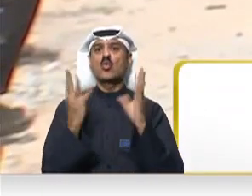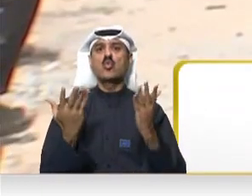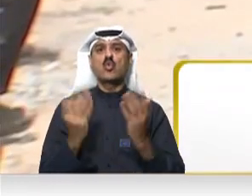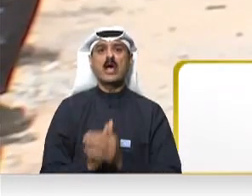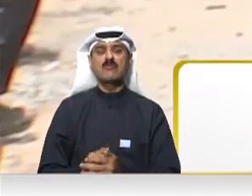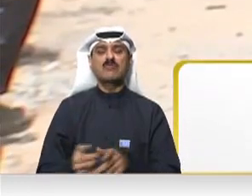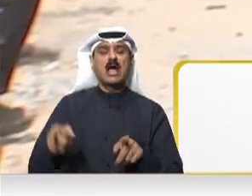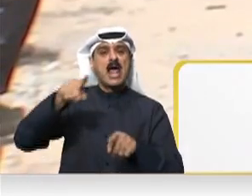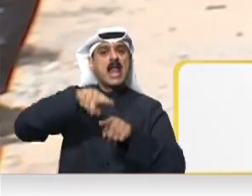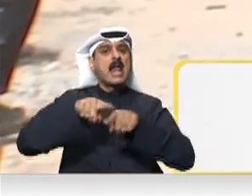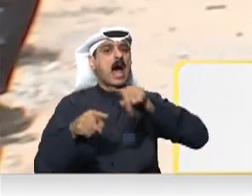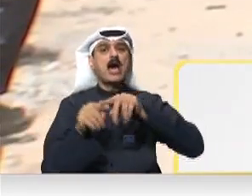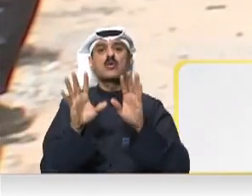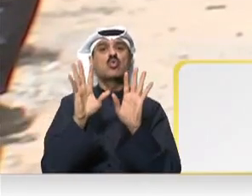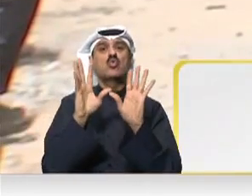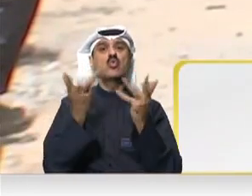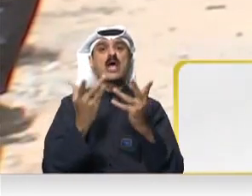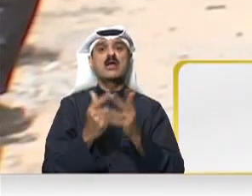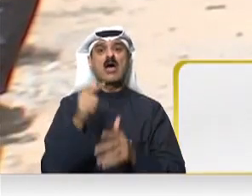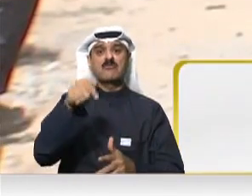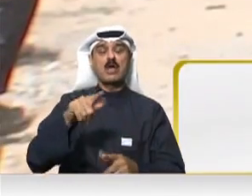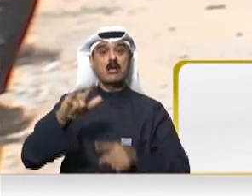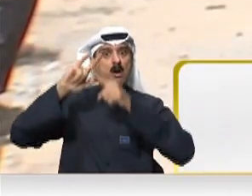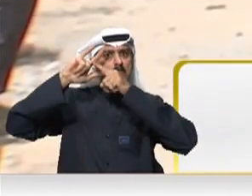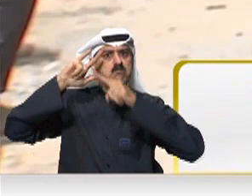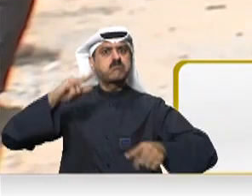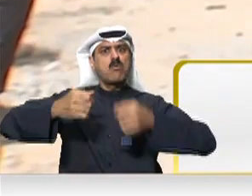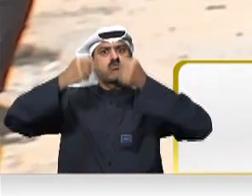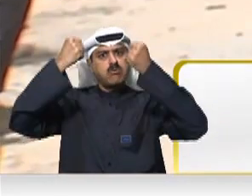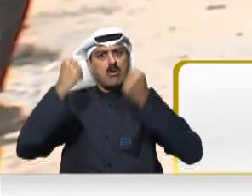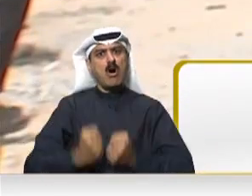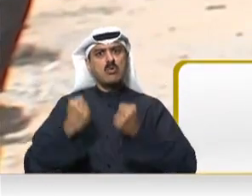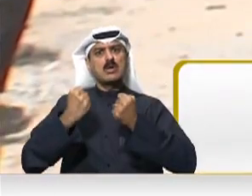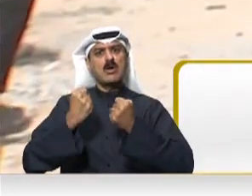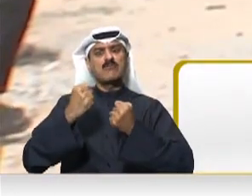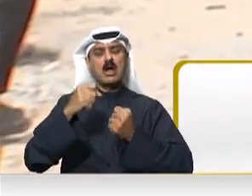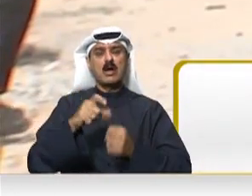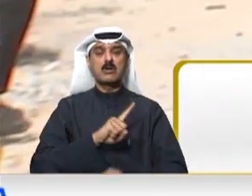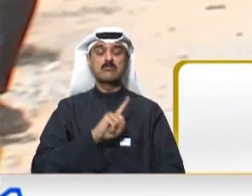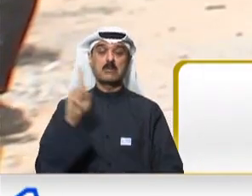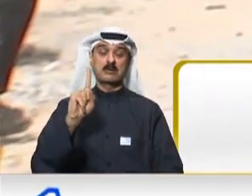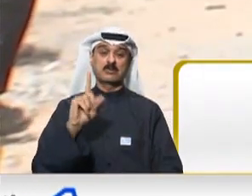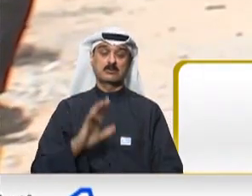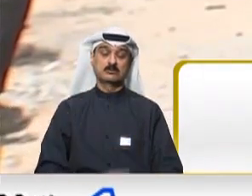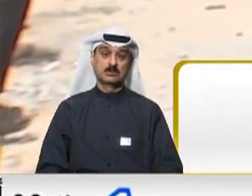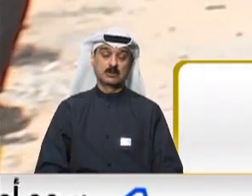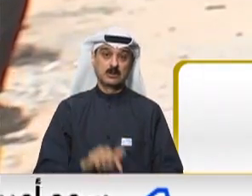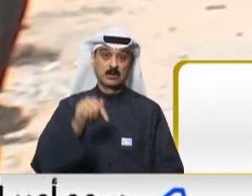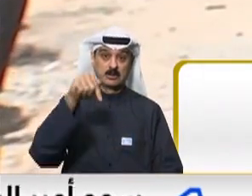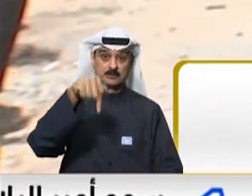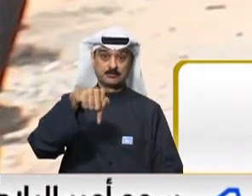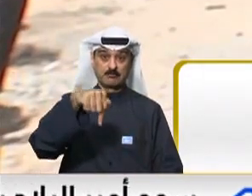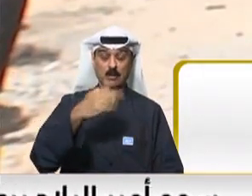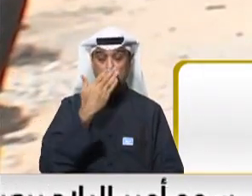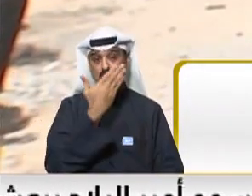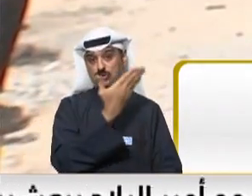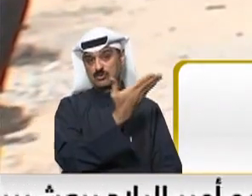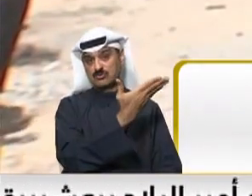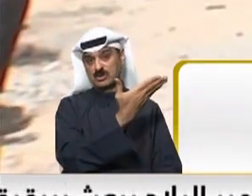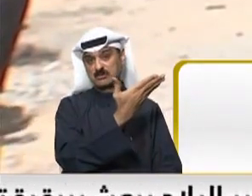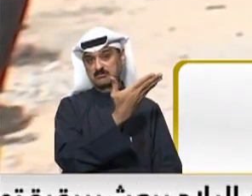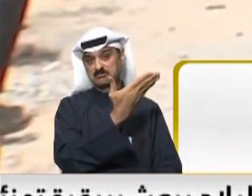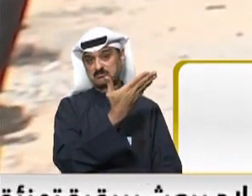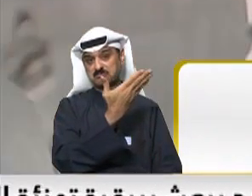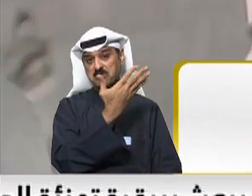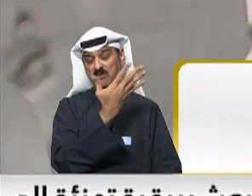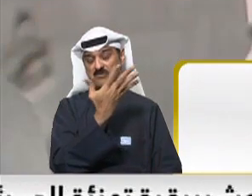على، فكرت أنا ما توقعتش إن الضربة تكون لابن عمي بالشكل هذا، يعني فظيع. الحارة كلياتها زي ما أنت شايف، يعني تطلع كيف